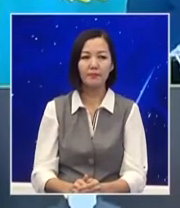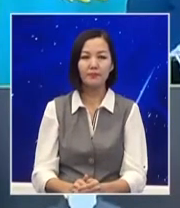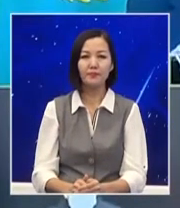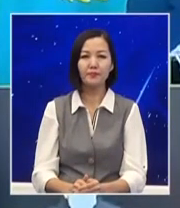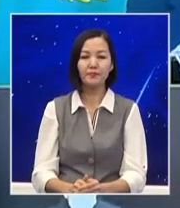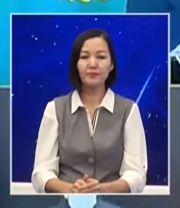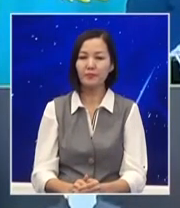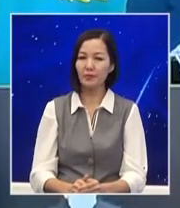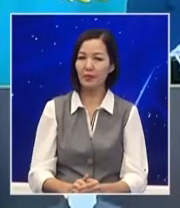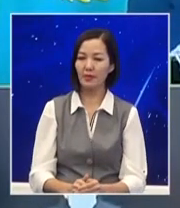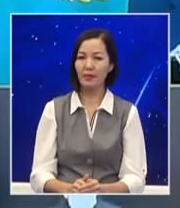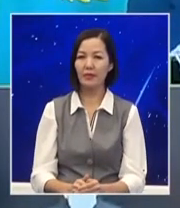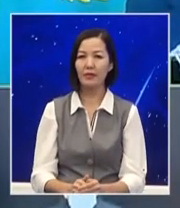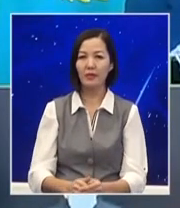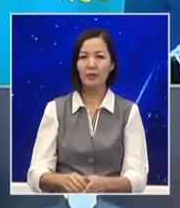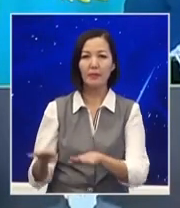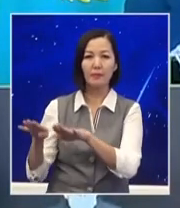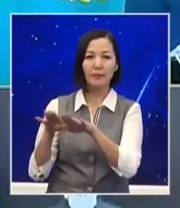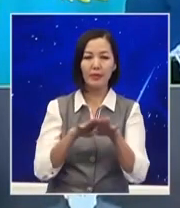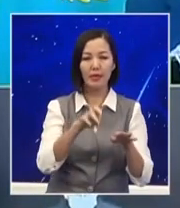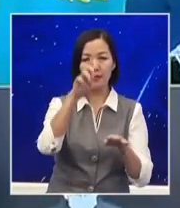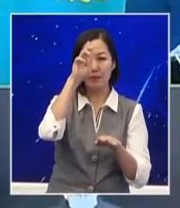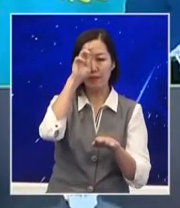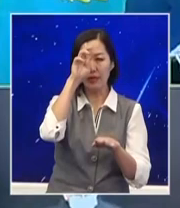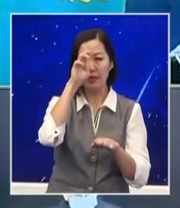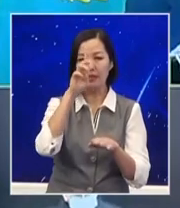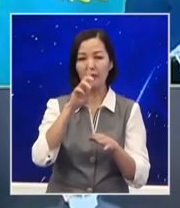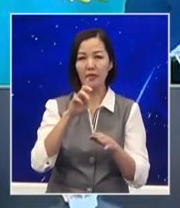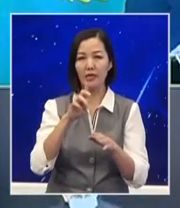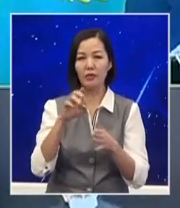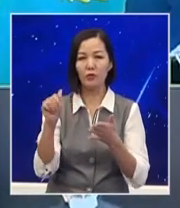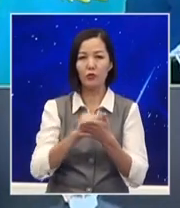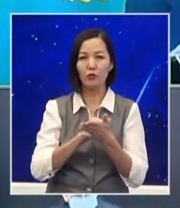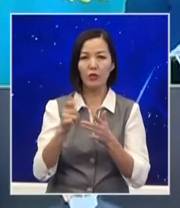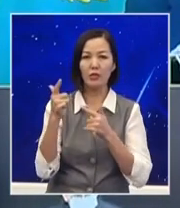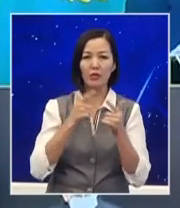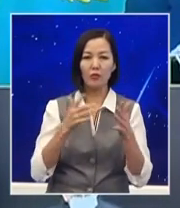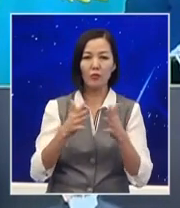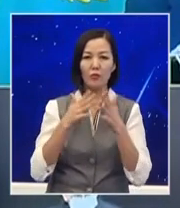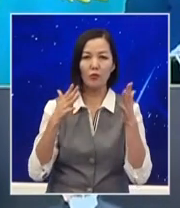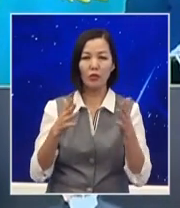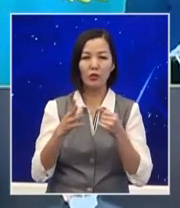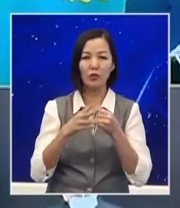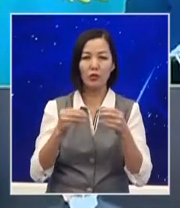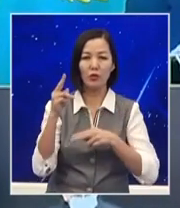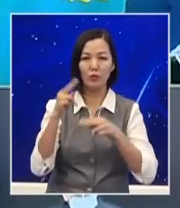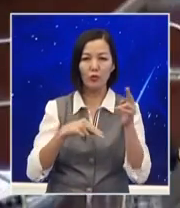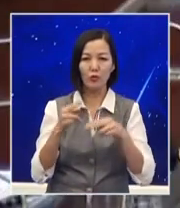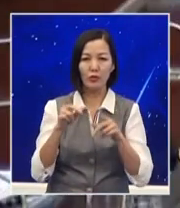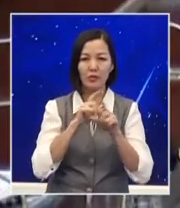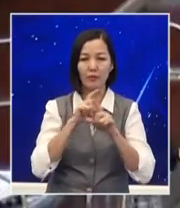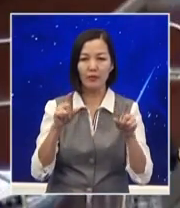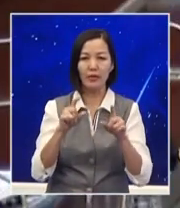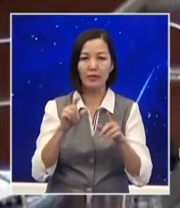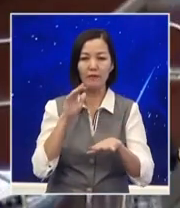Жылжымайтын мүліктің бірыңғай мемлекеттік кадастрын жасау бойынша ауқымды жұмыс жүргізіліп жатыр. Ол жер учаскелері, құрылыстар мен ғимараттар